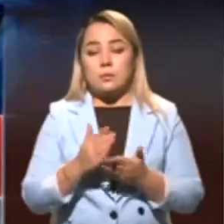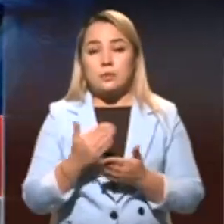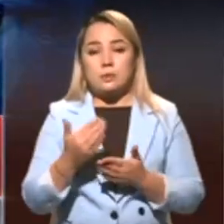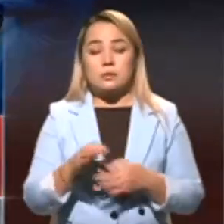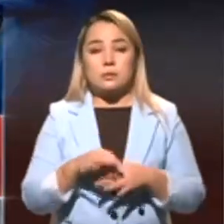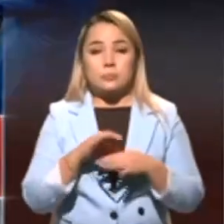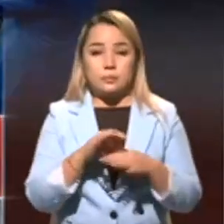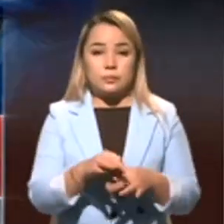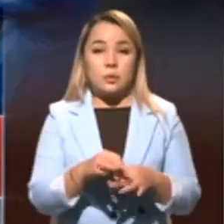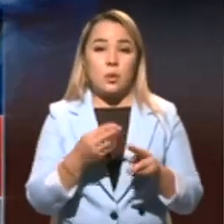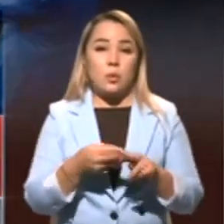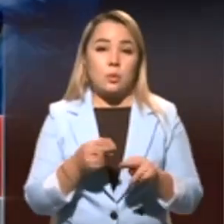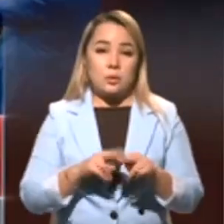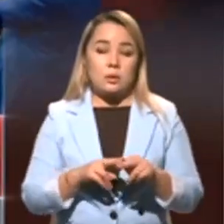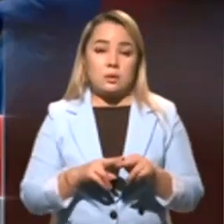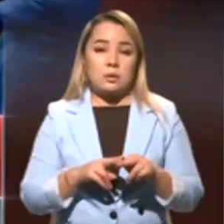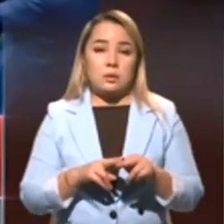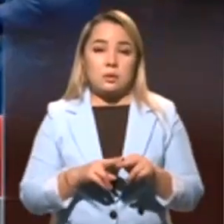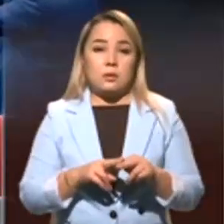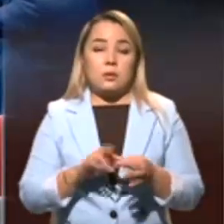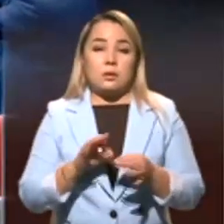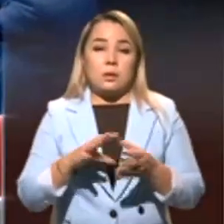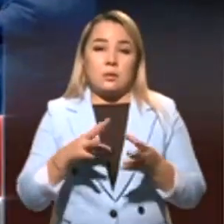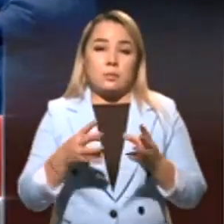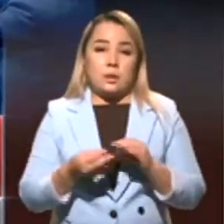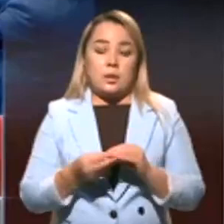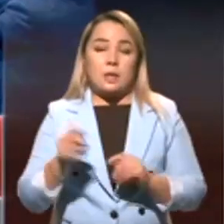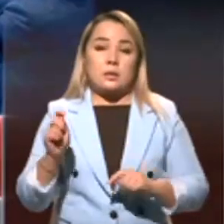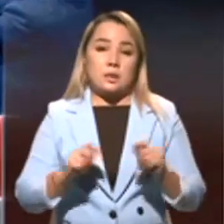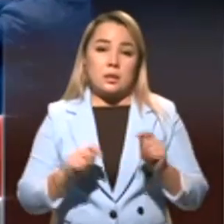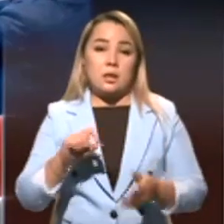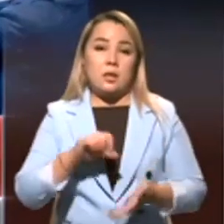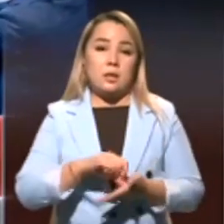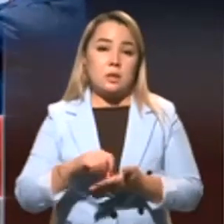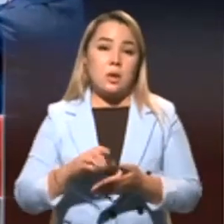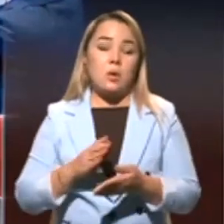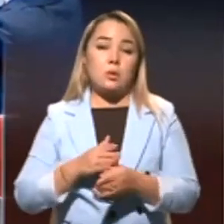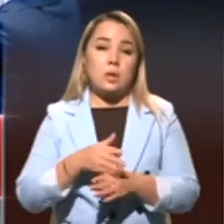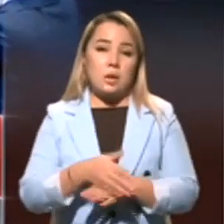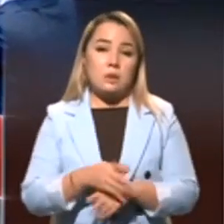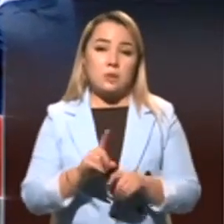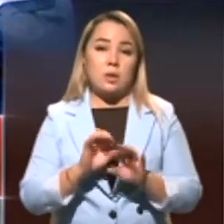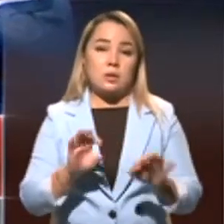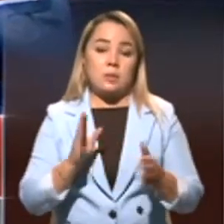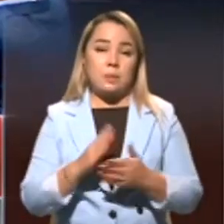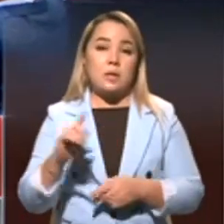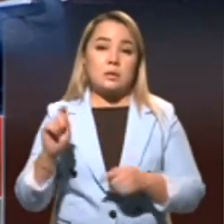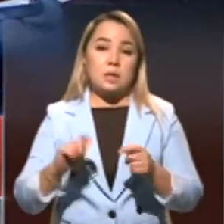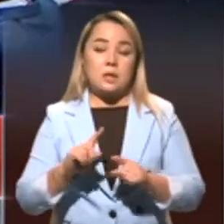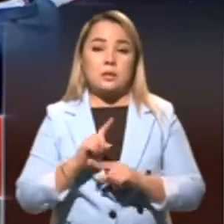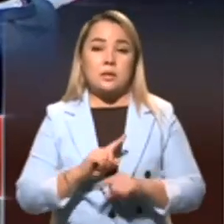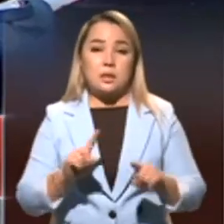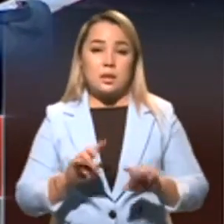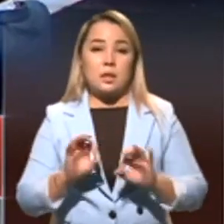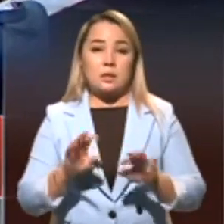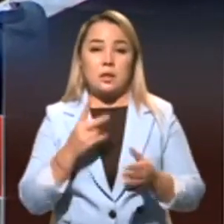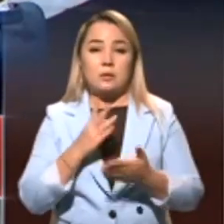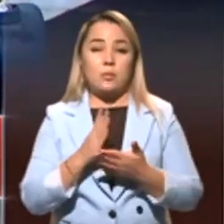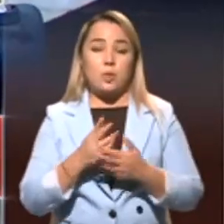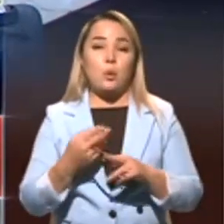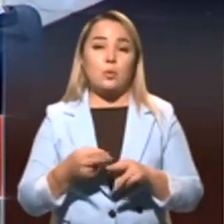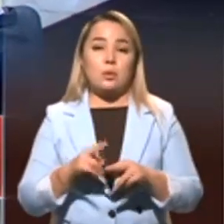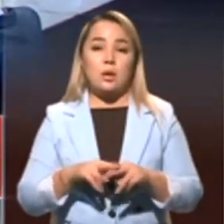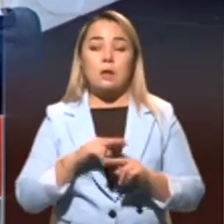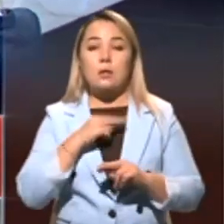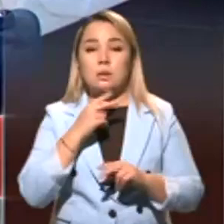өткізіліп жүр. Енді бұл жаңағы түптеп келгенде мына съезге қатысқан қонақтарды айтып отырмыз, съездің ерекшелігін айтып отырмыз. Бұл